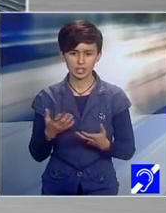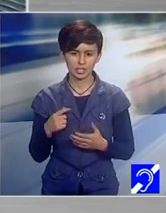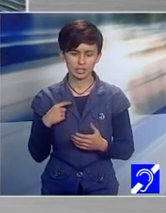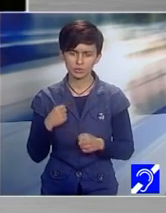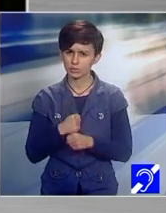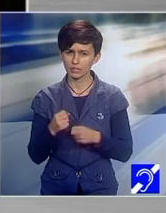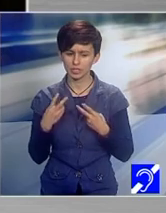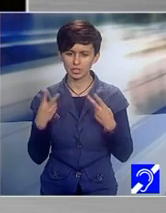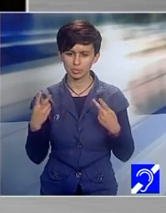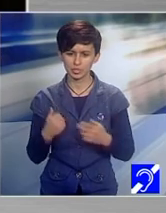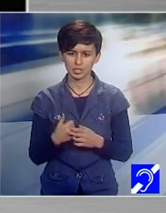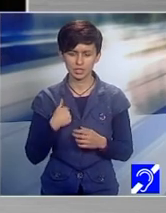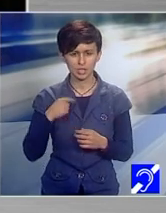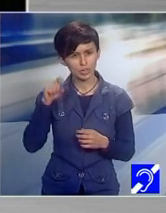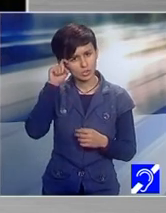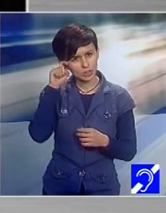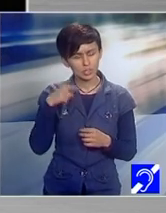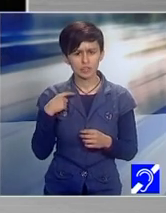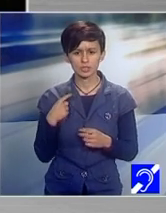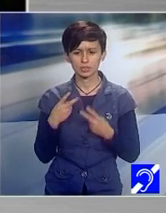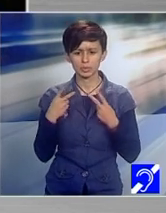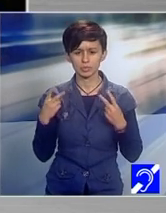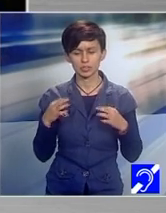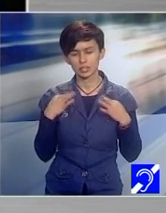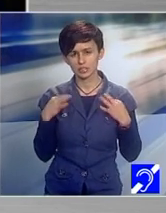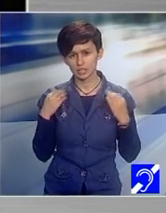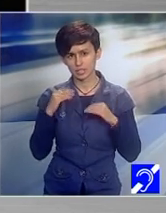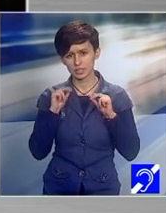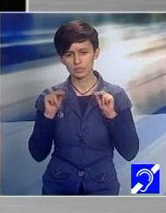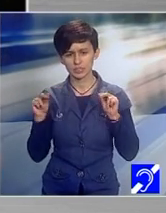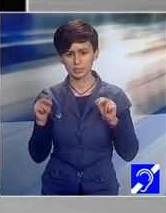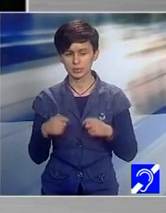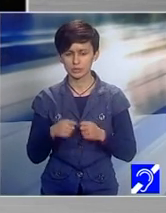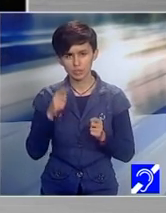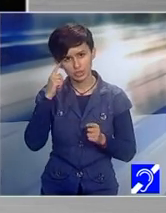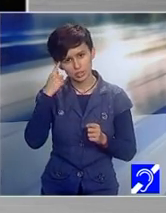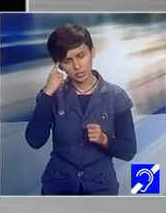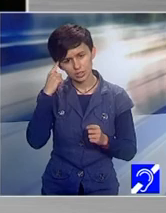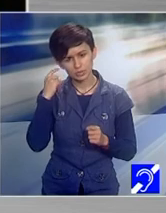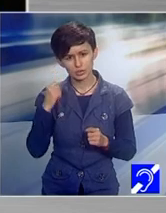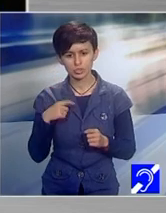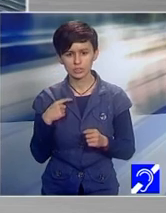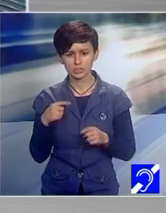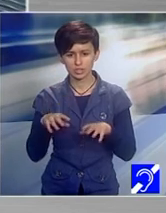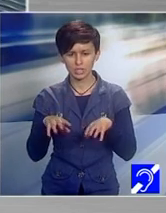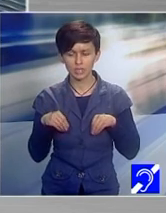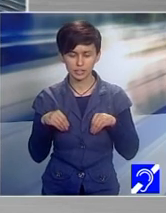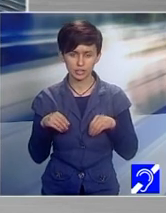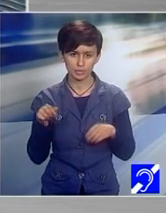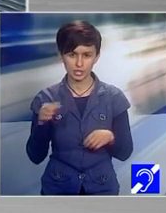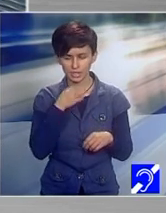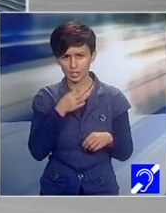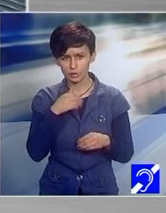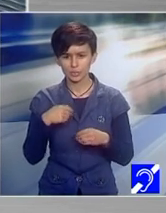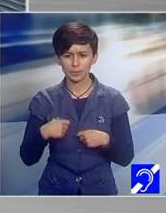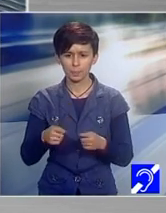că nu cred că sunt mai prioritare decât sănătatea și învățământul. Toată lumea știe, toată lumea este de acord. Ei spun în